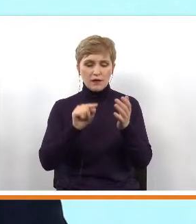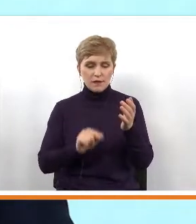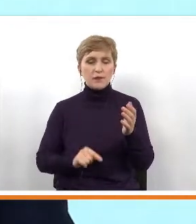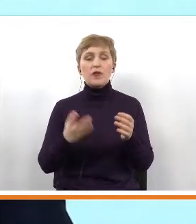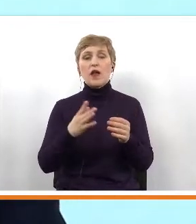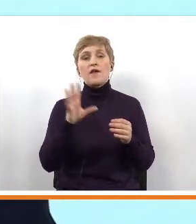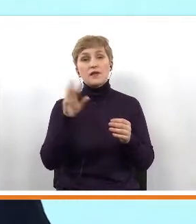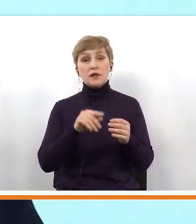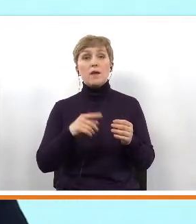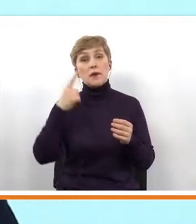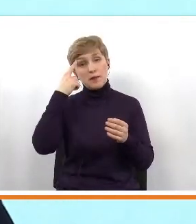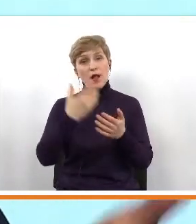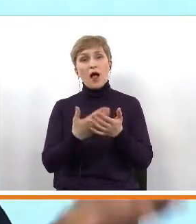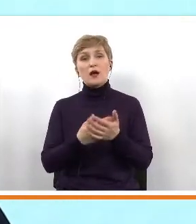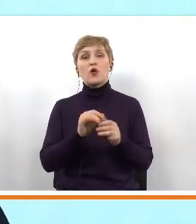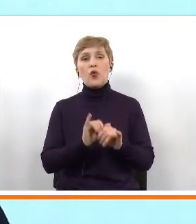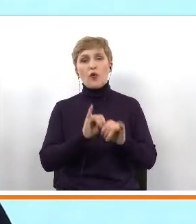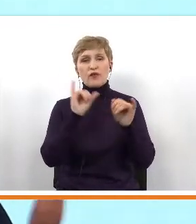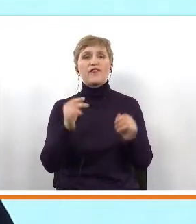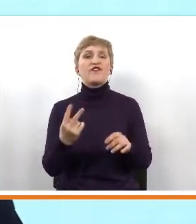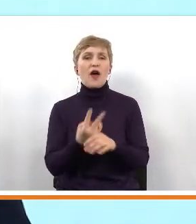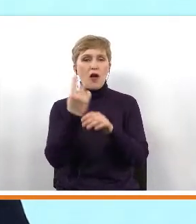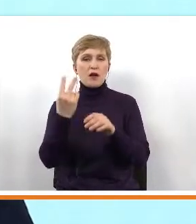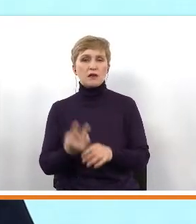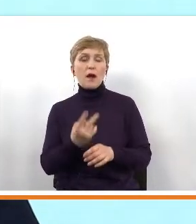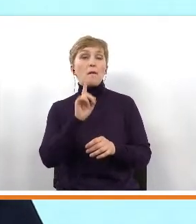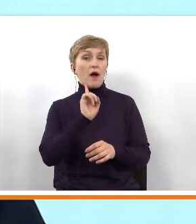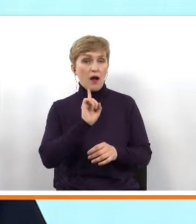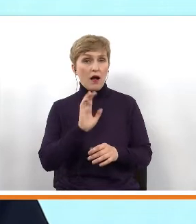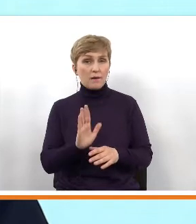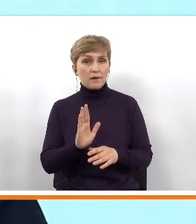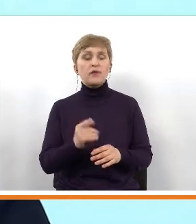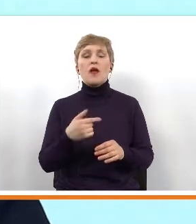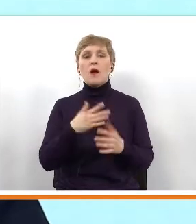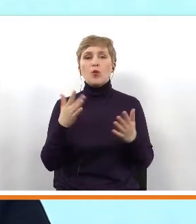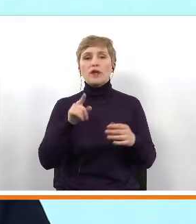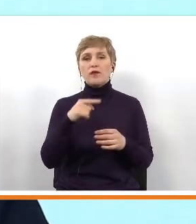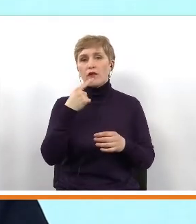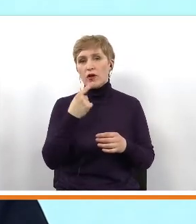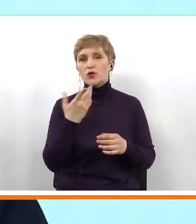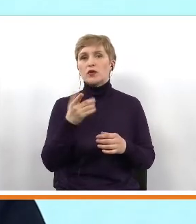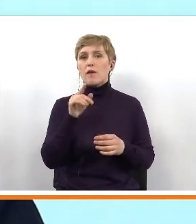И везде предполагается увеличение там, в два раза пока. Более того, говорю, там, в принципе,